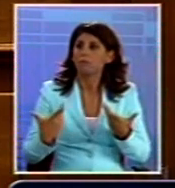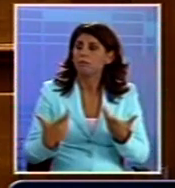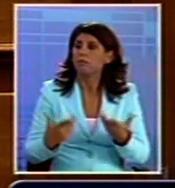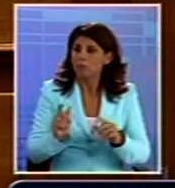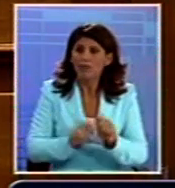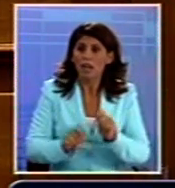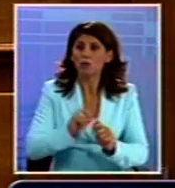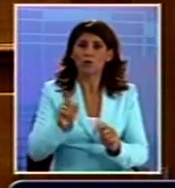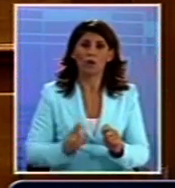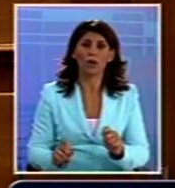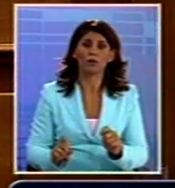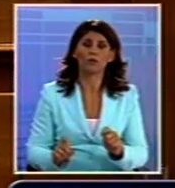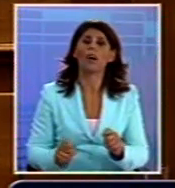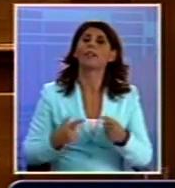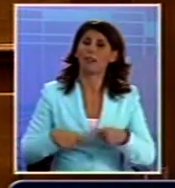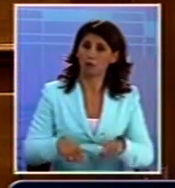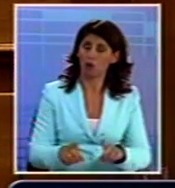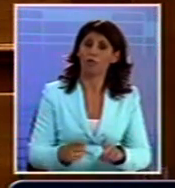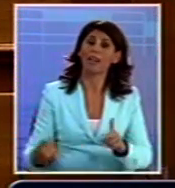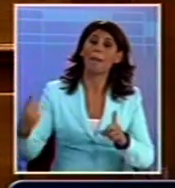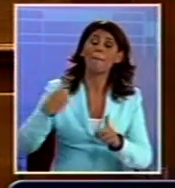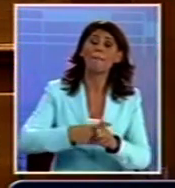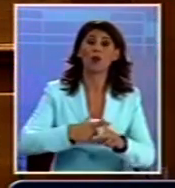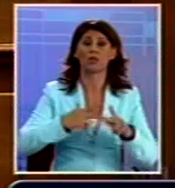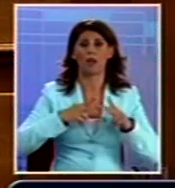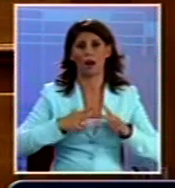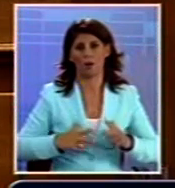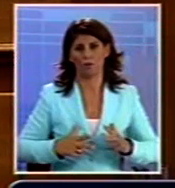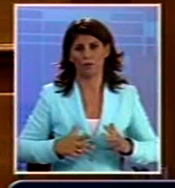τους, ενώ ταυτόχρονα θα δώσουμε πρόσθετη